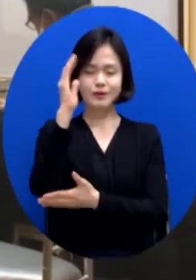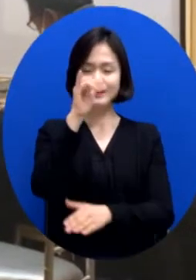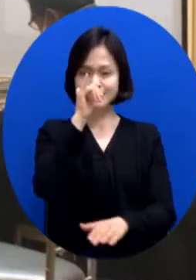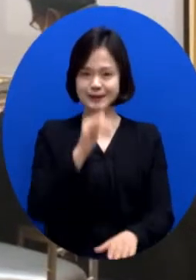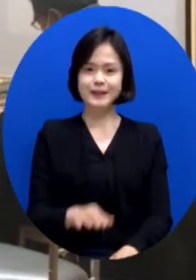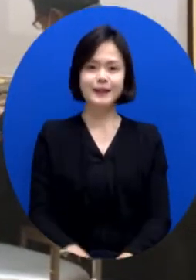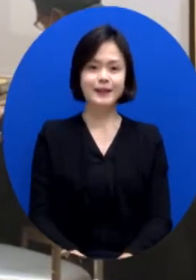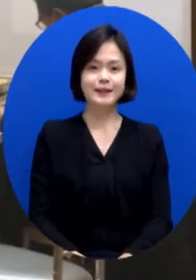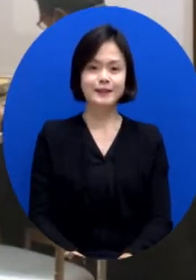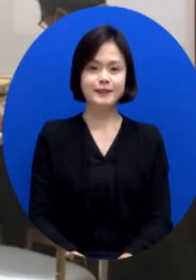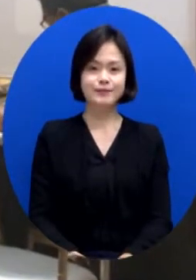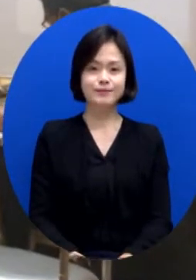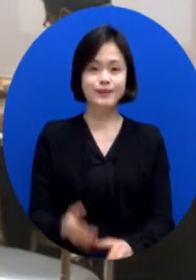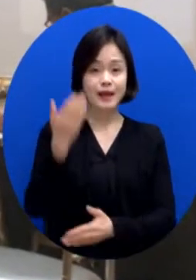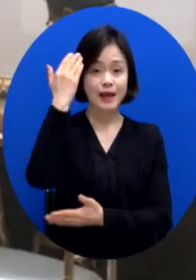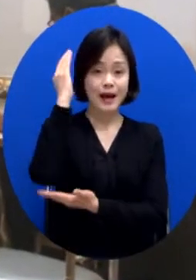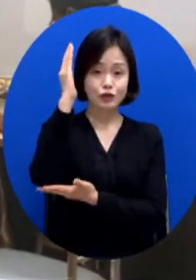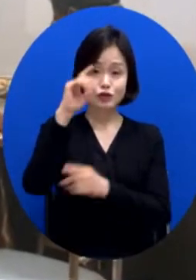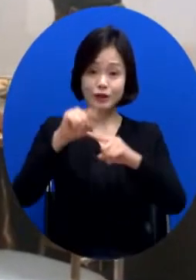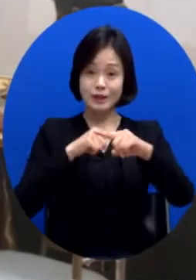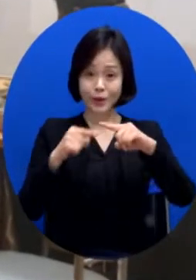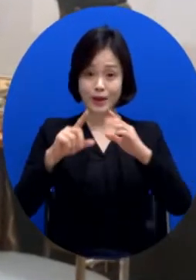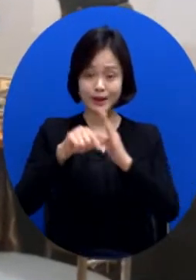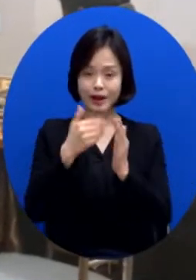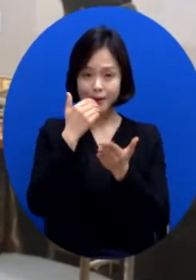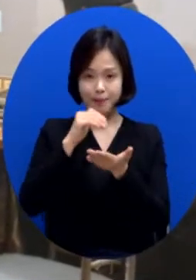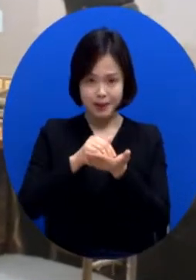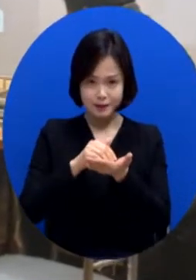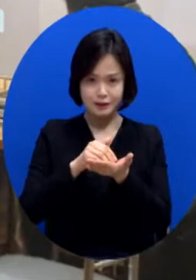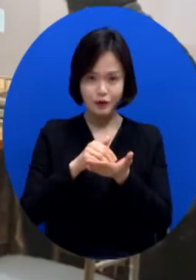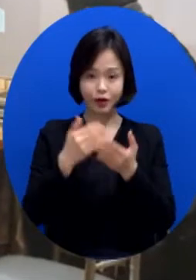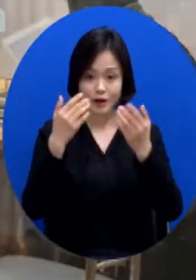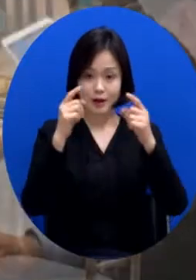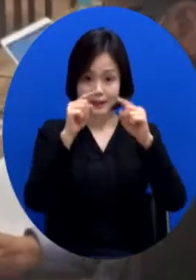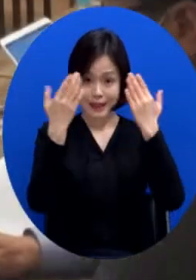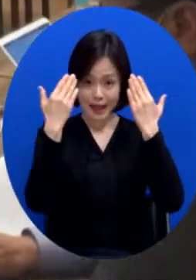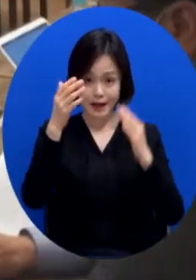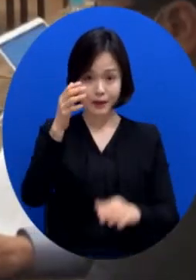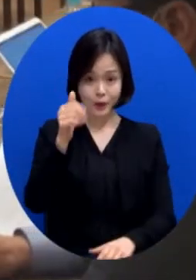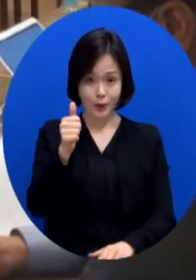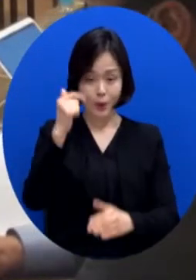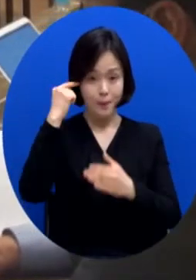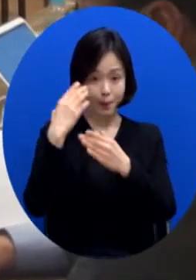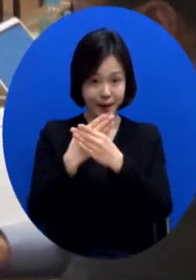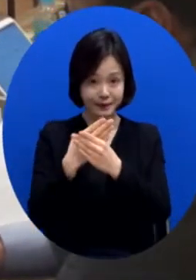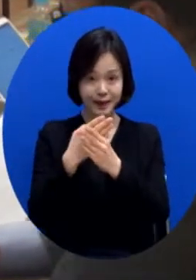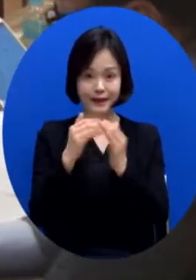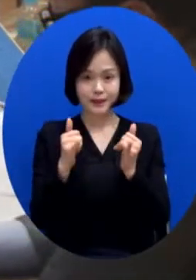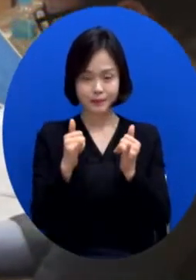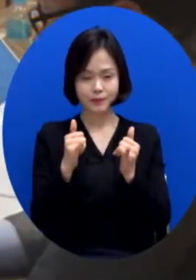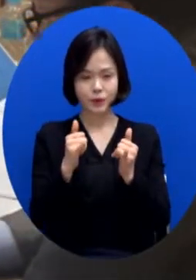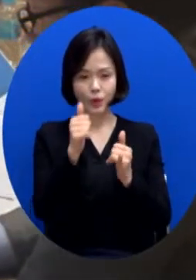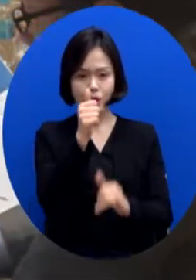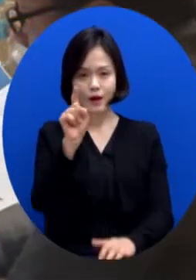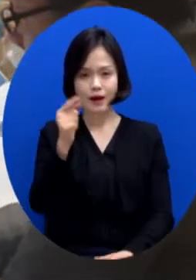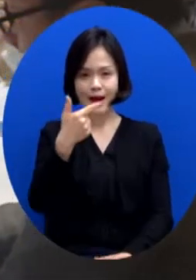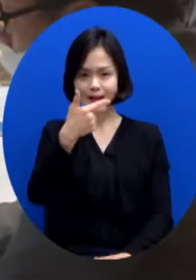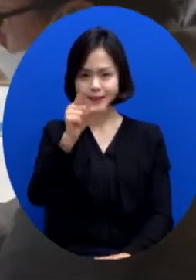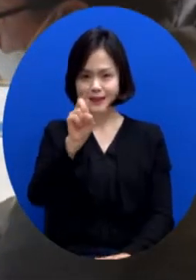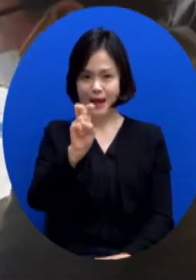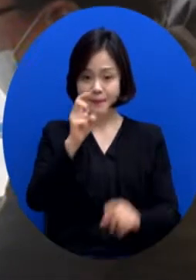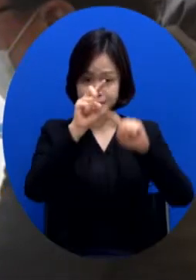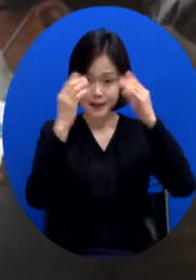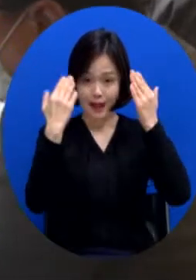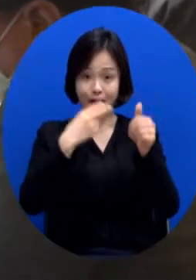온라인으로 열린 학술대회에서 는 백석대학교 이 운철 박사와 한남대학교 개재 광 교수 등이 참여해 코로나